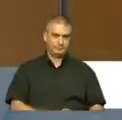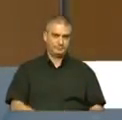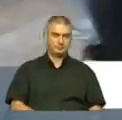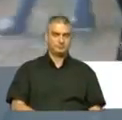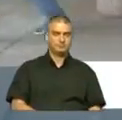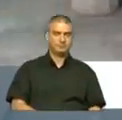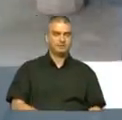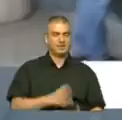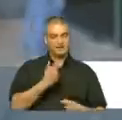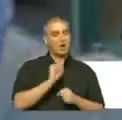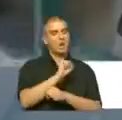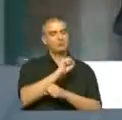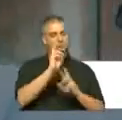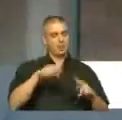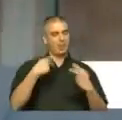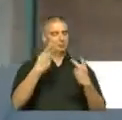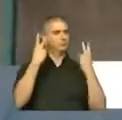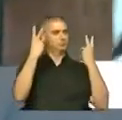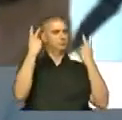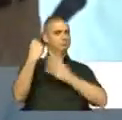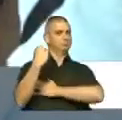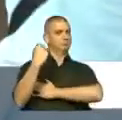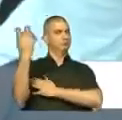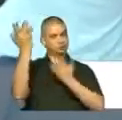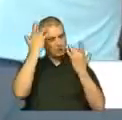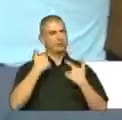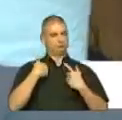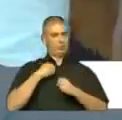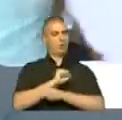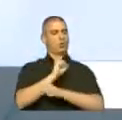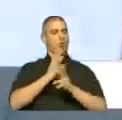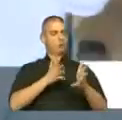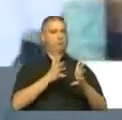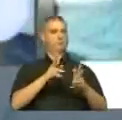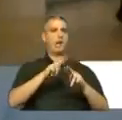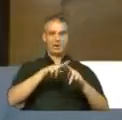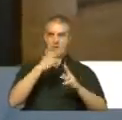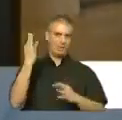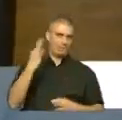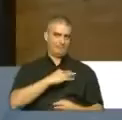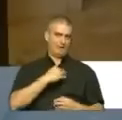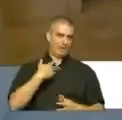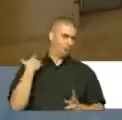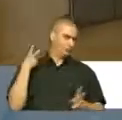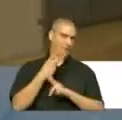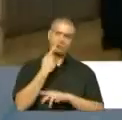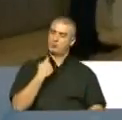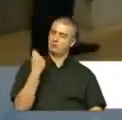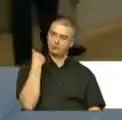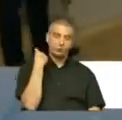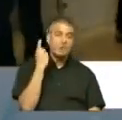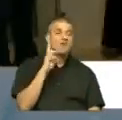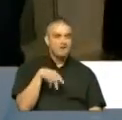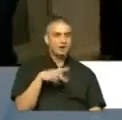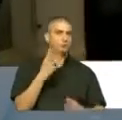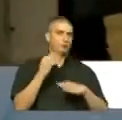ולהחזיר את האופוזיציה לאיזשהו מעמד שבה התחשבו בה כאופוזיציה אמיתית אחרי המכות שספגנו בשבוע שעבר. וגם יש